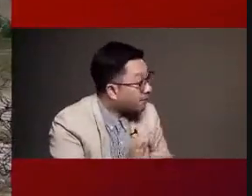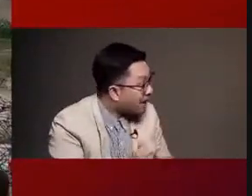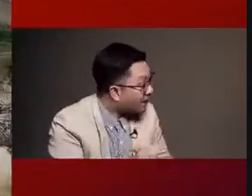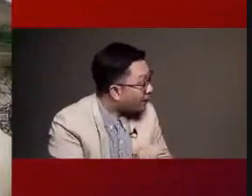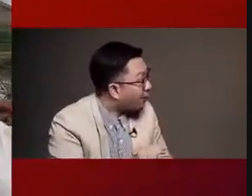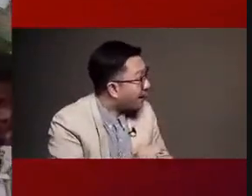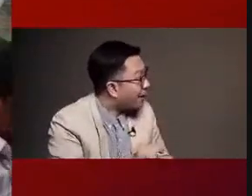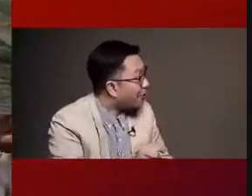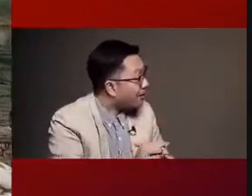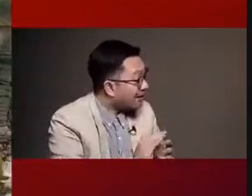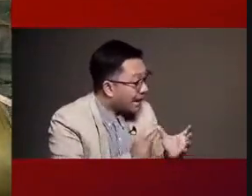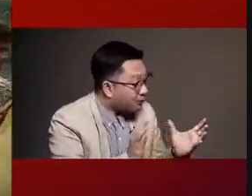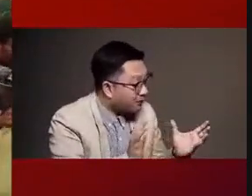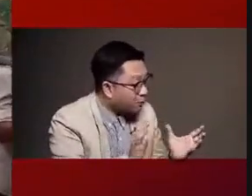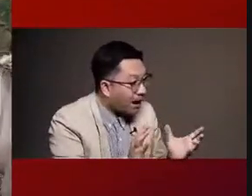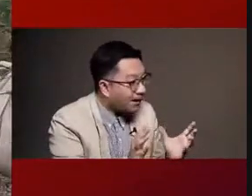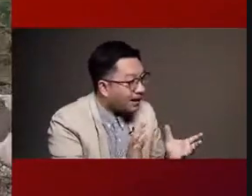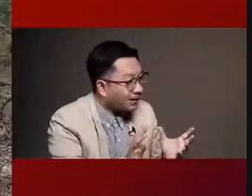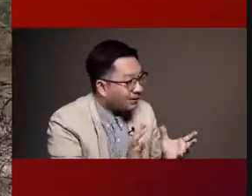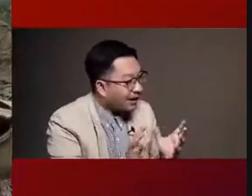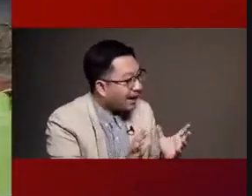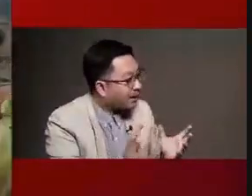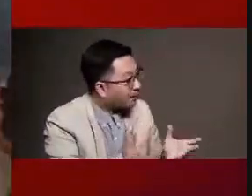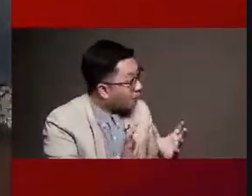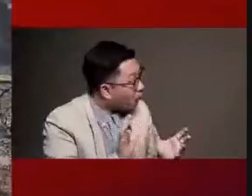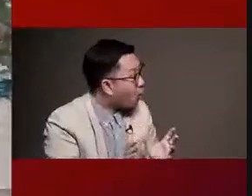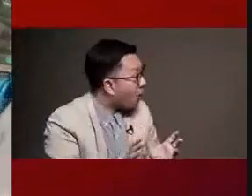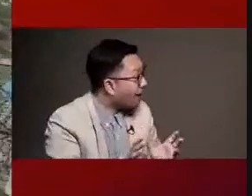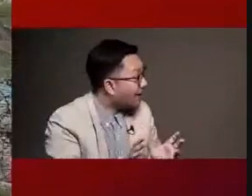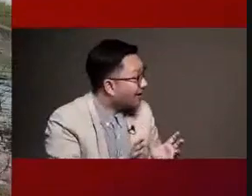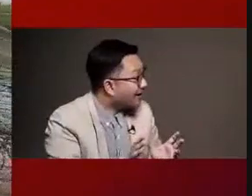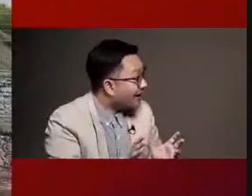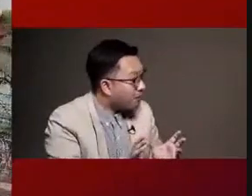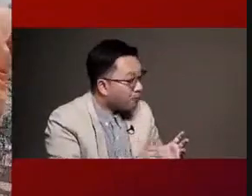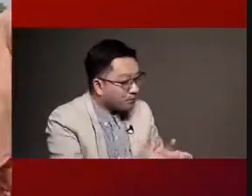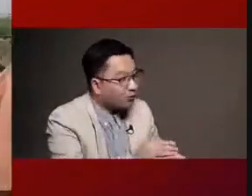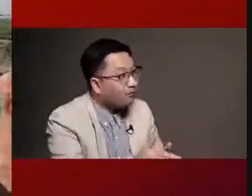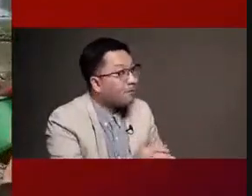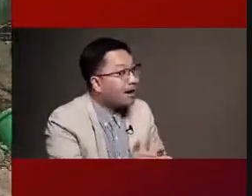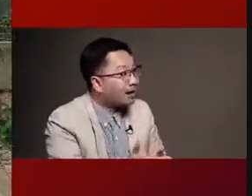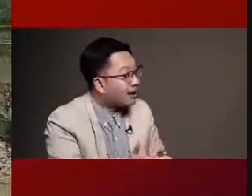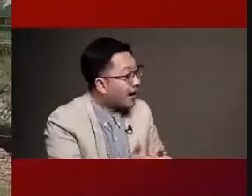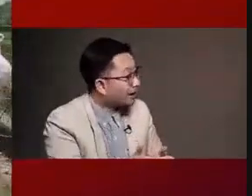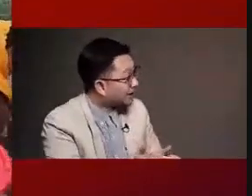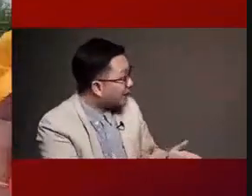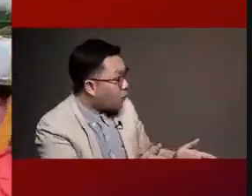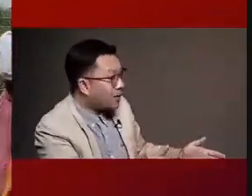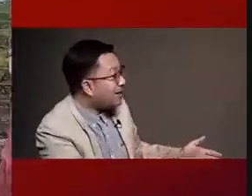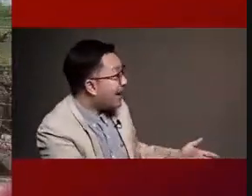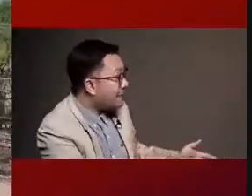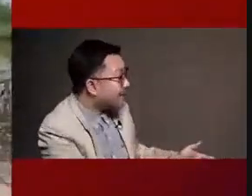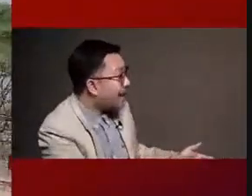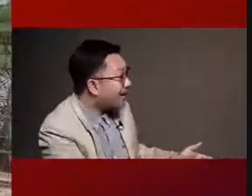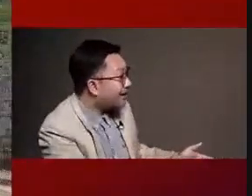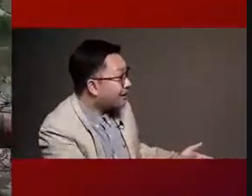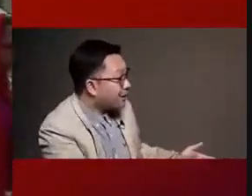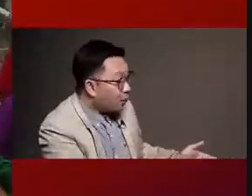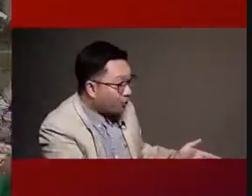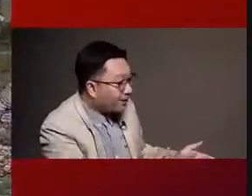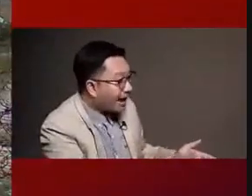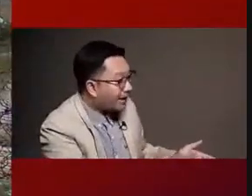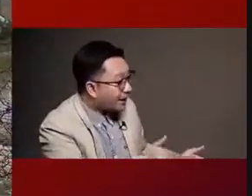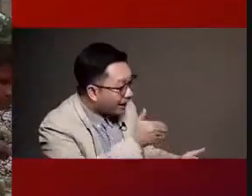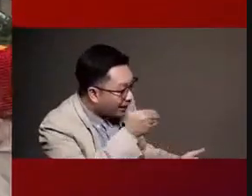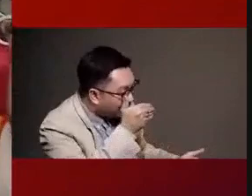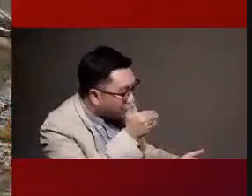าษาพม่าได้คล่องแคล่วแล้วผิวพรรณเนี่ยจะคล้ายๆกับมองโกลอยนะครับเพราะว่าผสมพม่ากับยะไข่แต่โรฮิงญาไม่ใช่โร